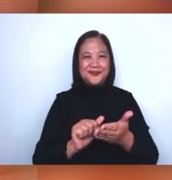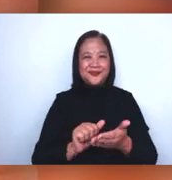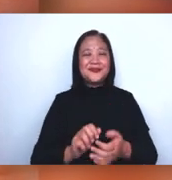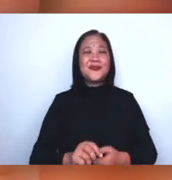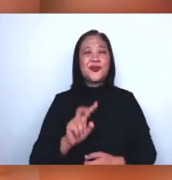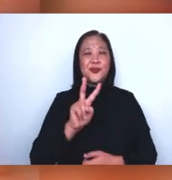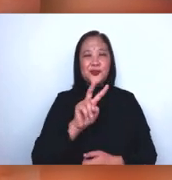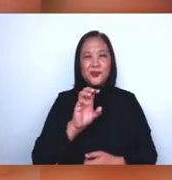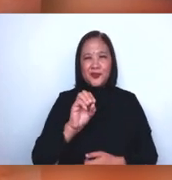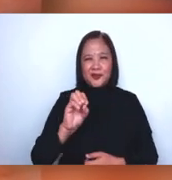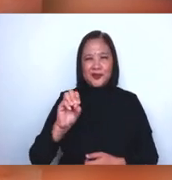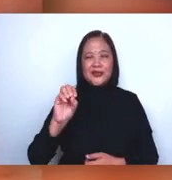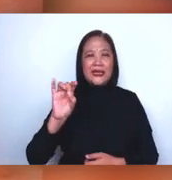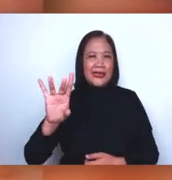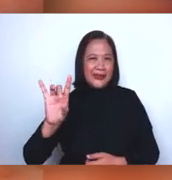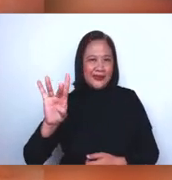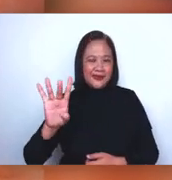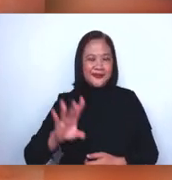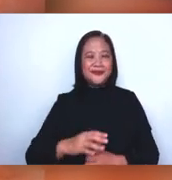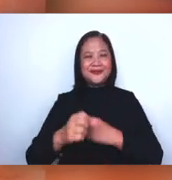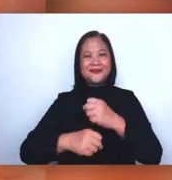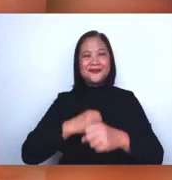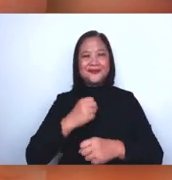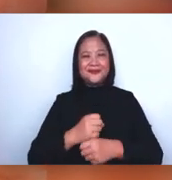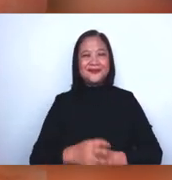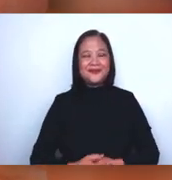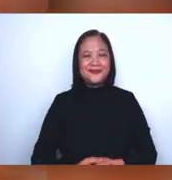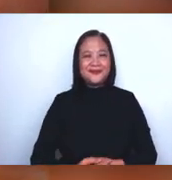in 2018.